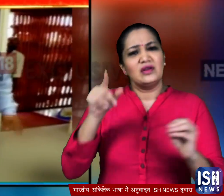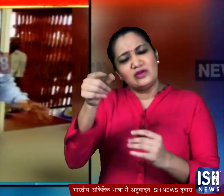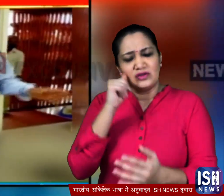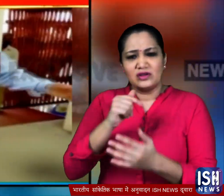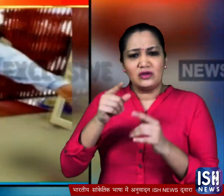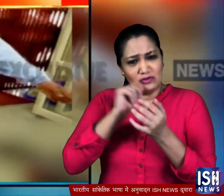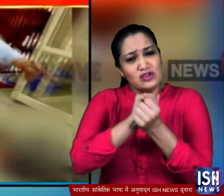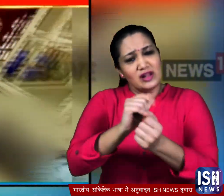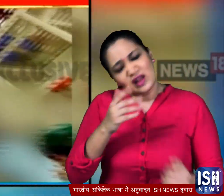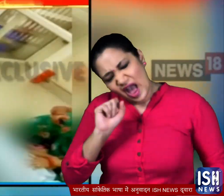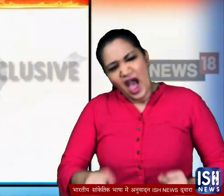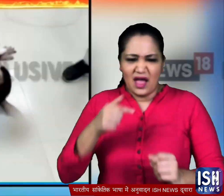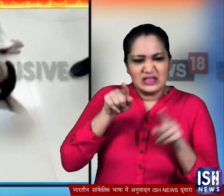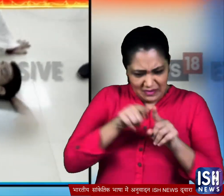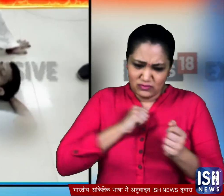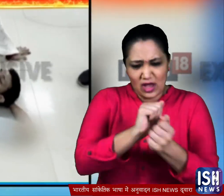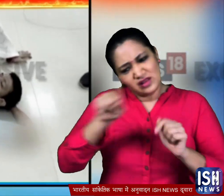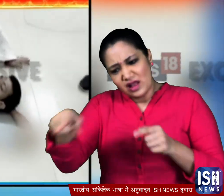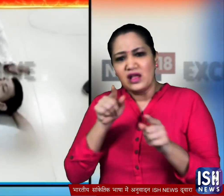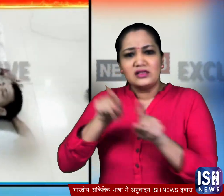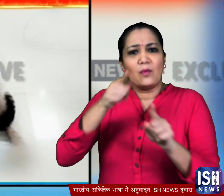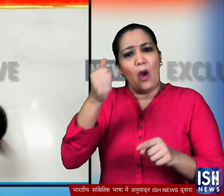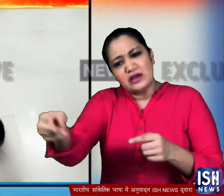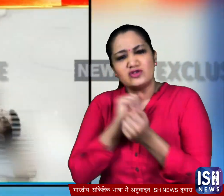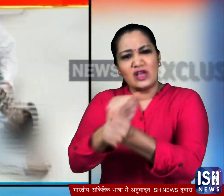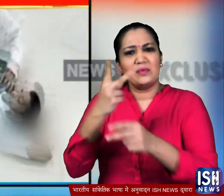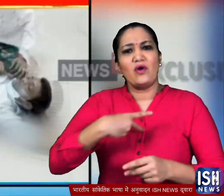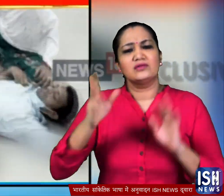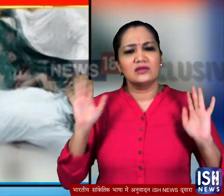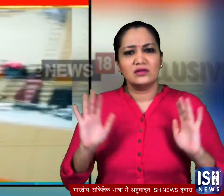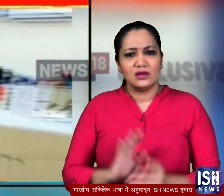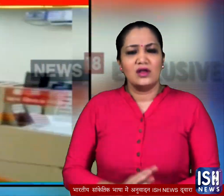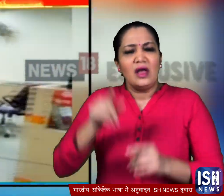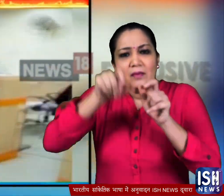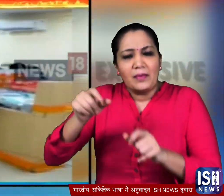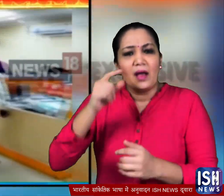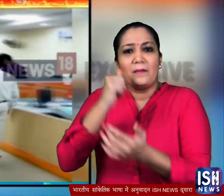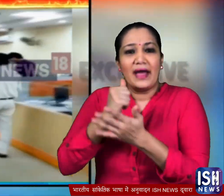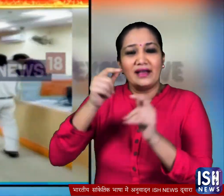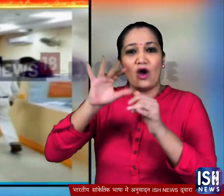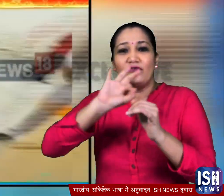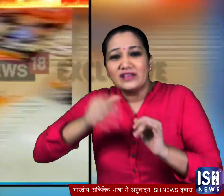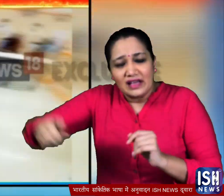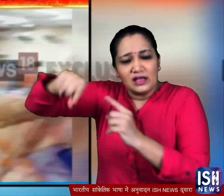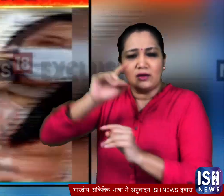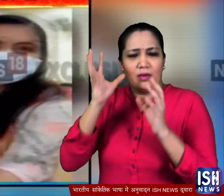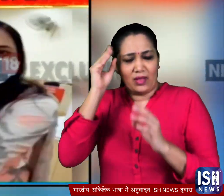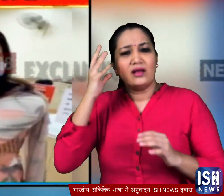है तुम्हें? कोई बात नहीं, जेल जाएंगे, ये भी जेल जाएंगे ना। फर्श पर गिरे राजेश की सांसें उखड़ती देख बैंक के कर्मचारियों के भी हाथ पांव फूलने लगे।